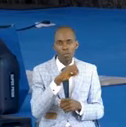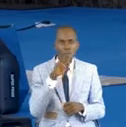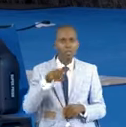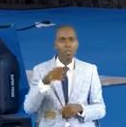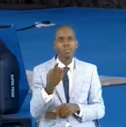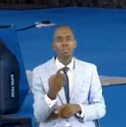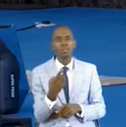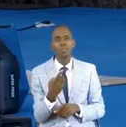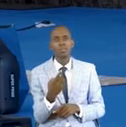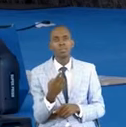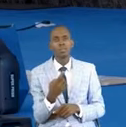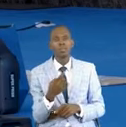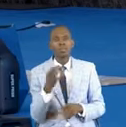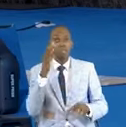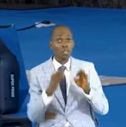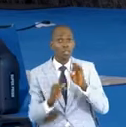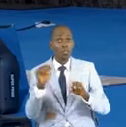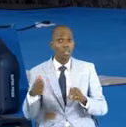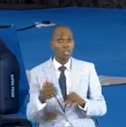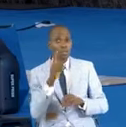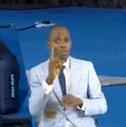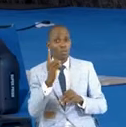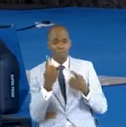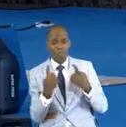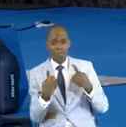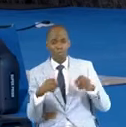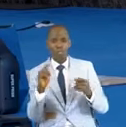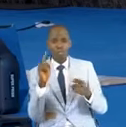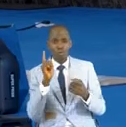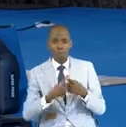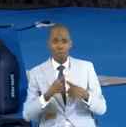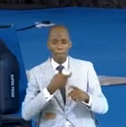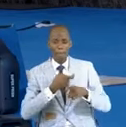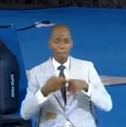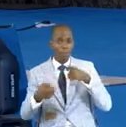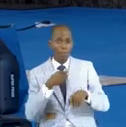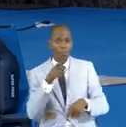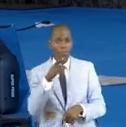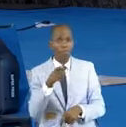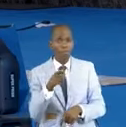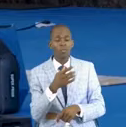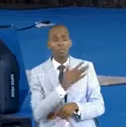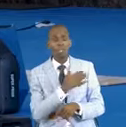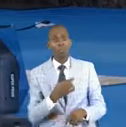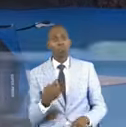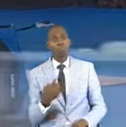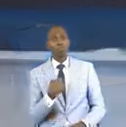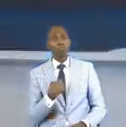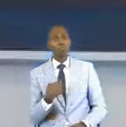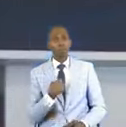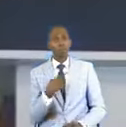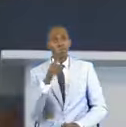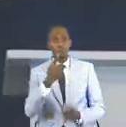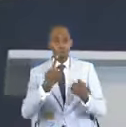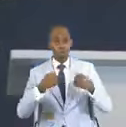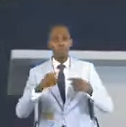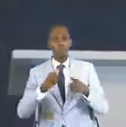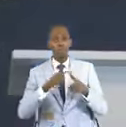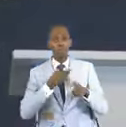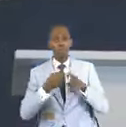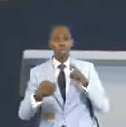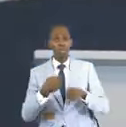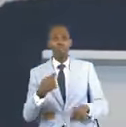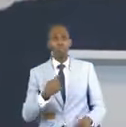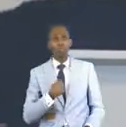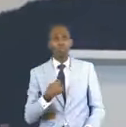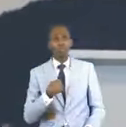mmemme gwara. Ọ bụrụ na onye ọbụla chọọ ka ọ kpagbuo gị, esi mụwa ka ị na-achọ ka ị kpagbuo, ngwa chere, amakwa m